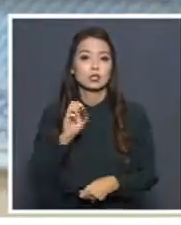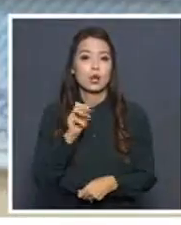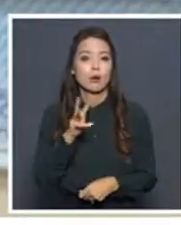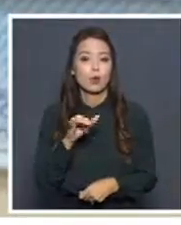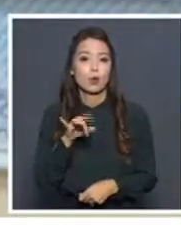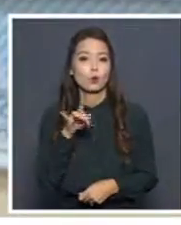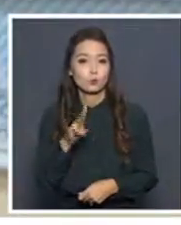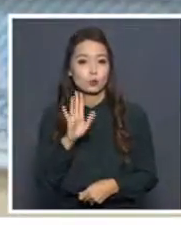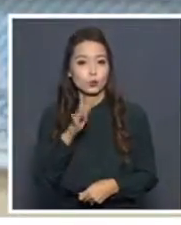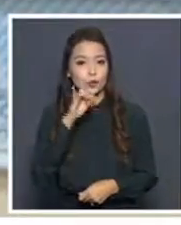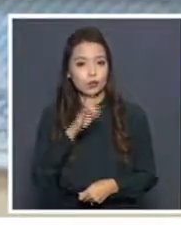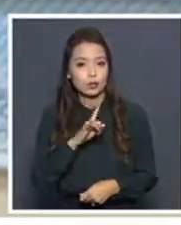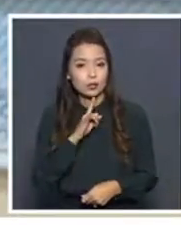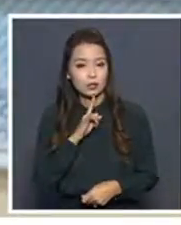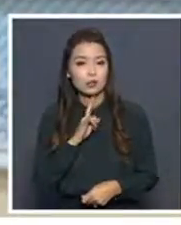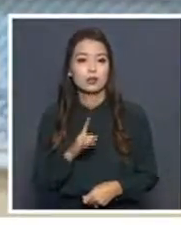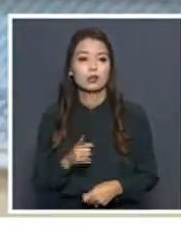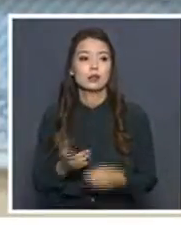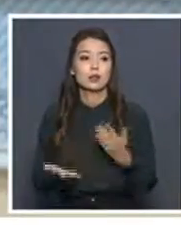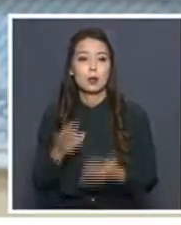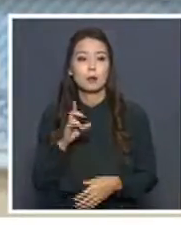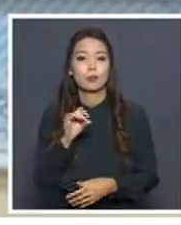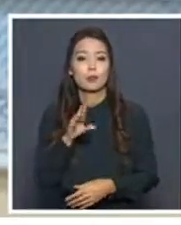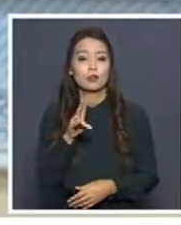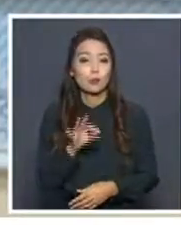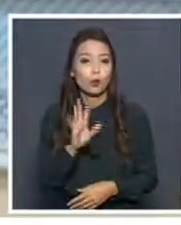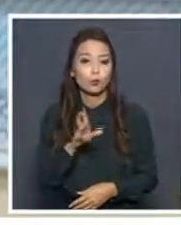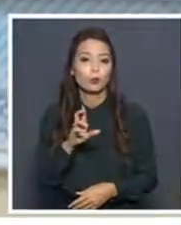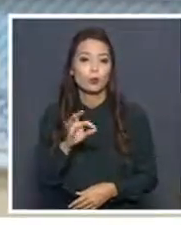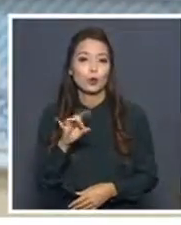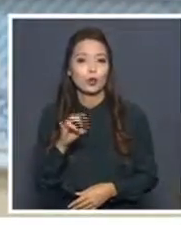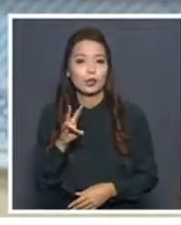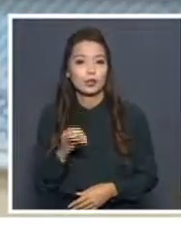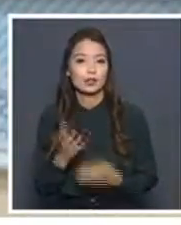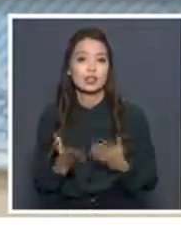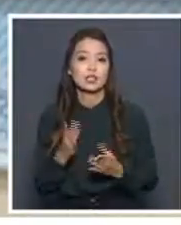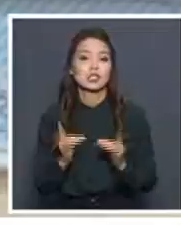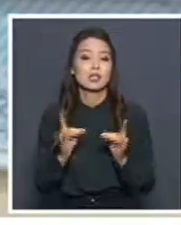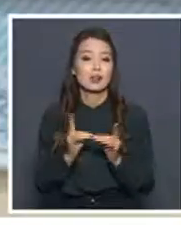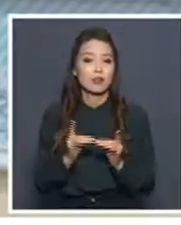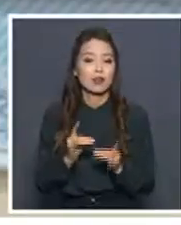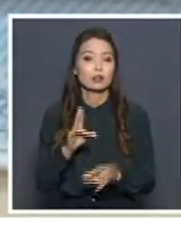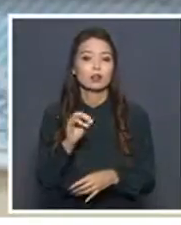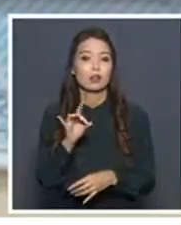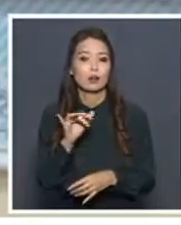самаурын біздің. Бревно, бөрене, керует, кроват мысалға.